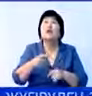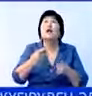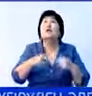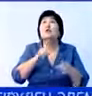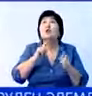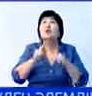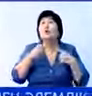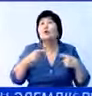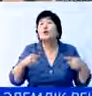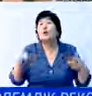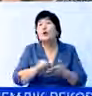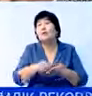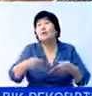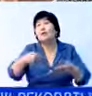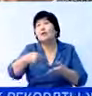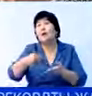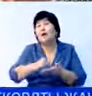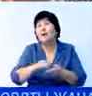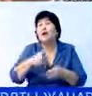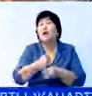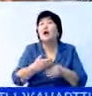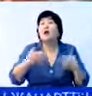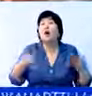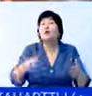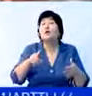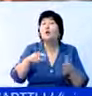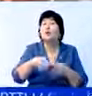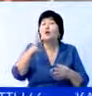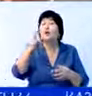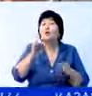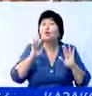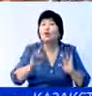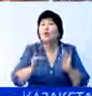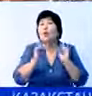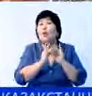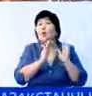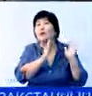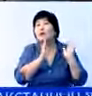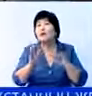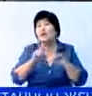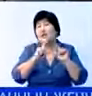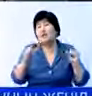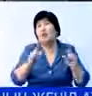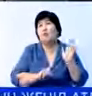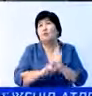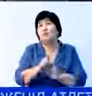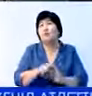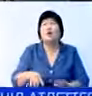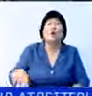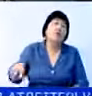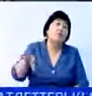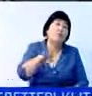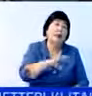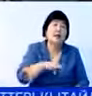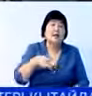отырыста бірнеше меморандум бекіді. Соның ішінде ең ауқымдысы шаһардан 400 орындық жатақхана құрылысын бастау. Барлық жақтармен,